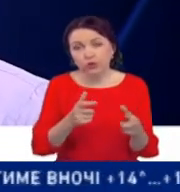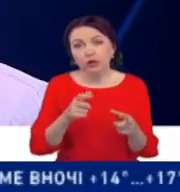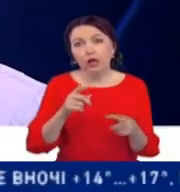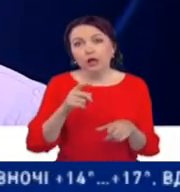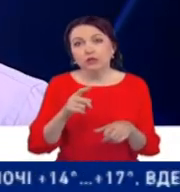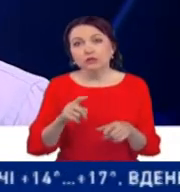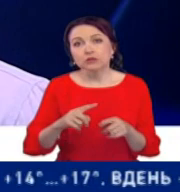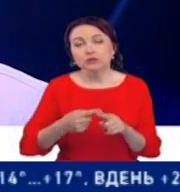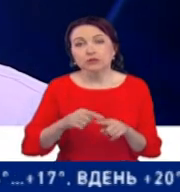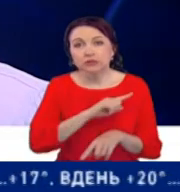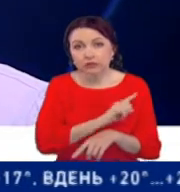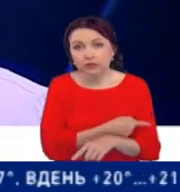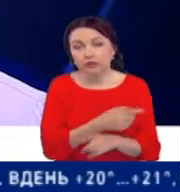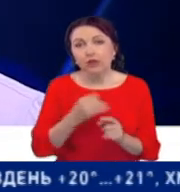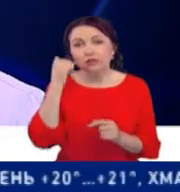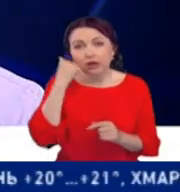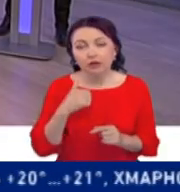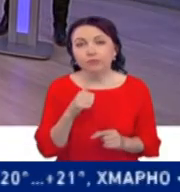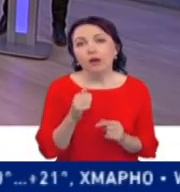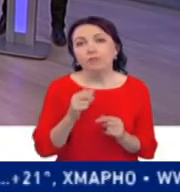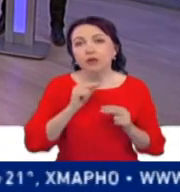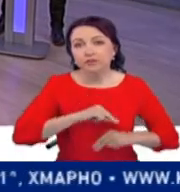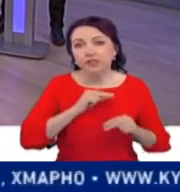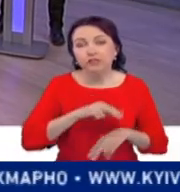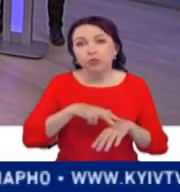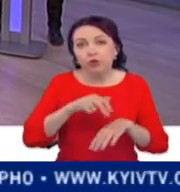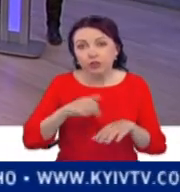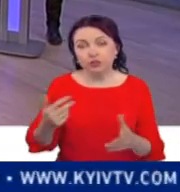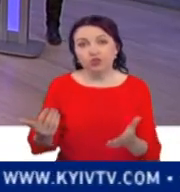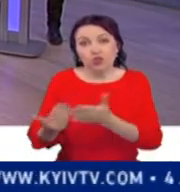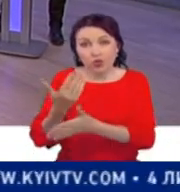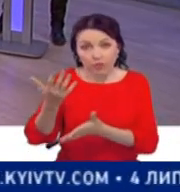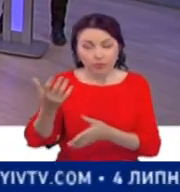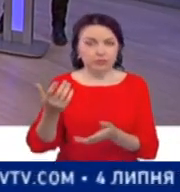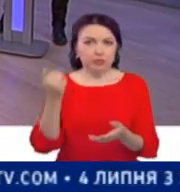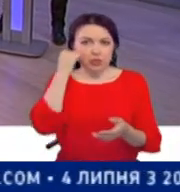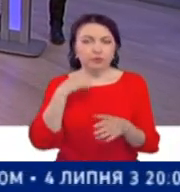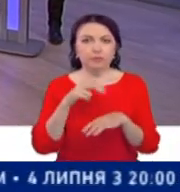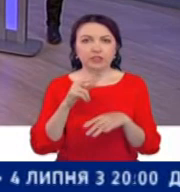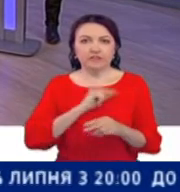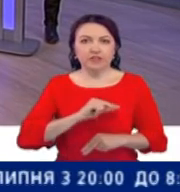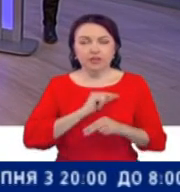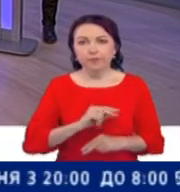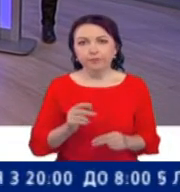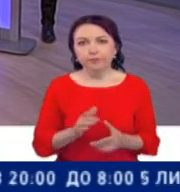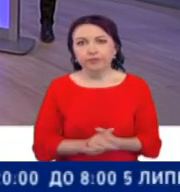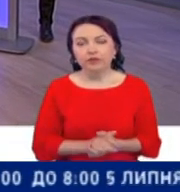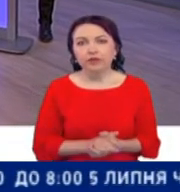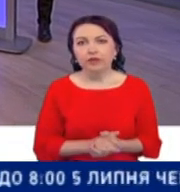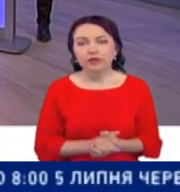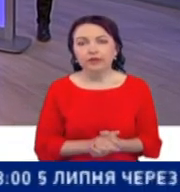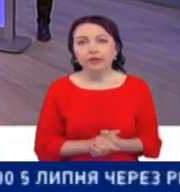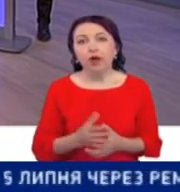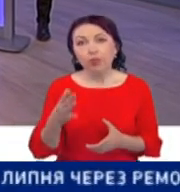там старих працівників в поліції, в нової вже, і мав не найкращий, але місцями він